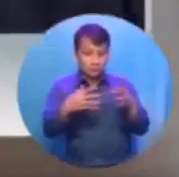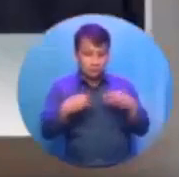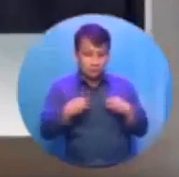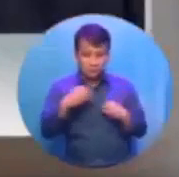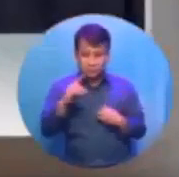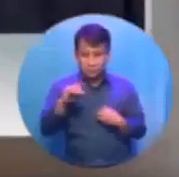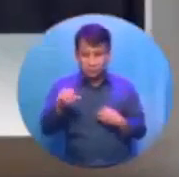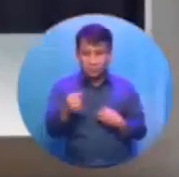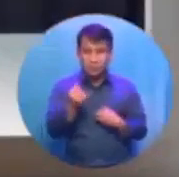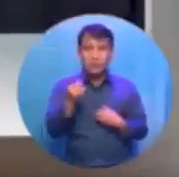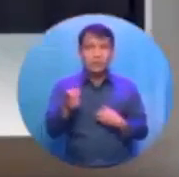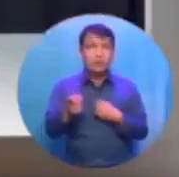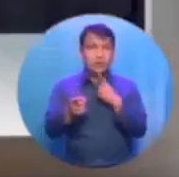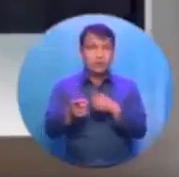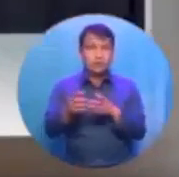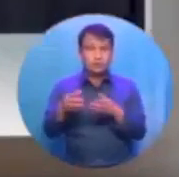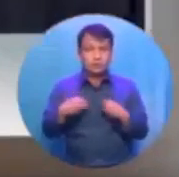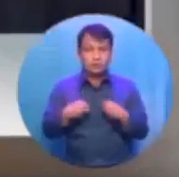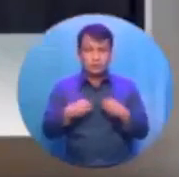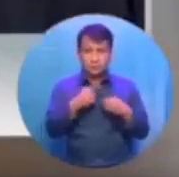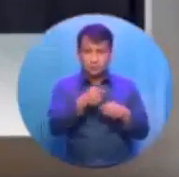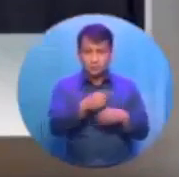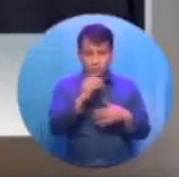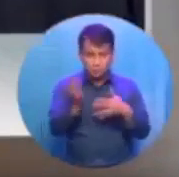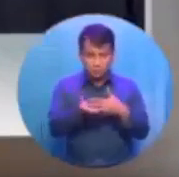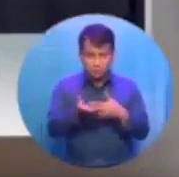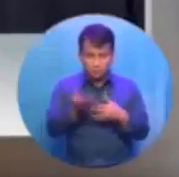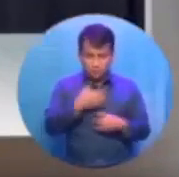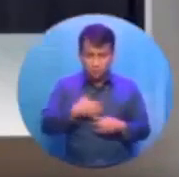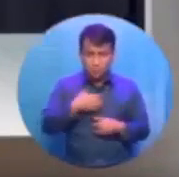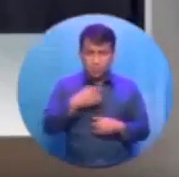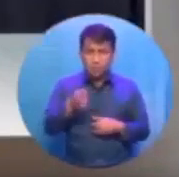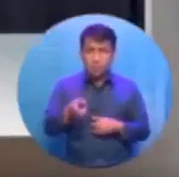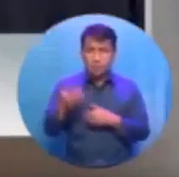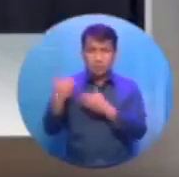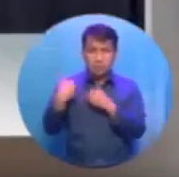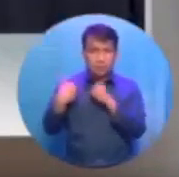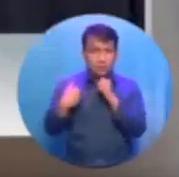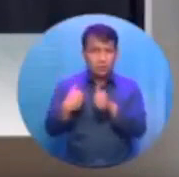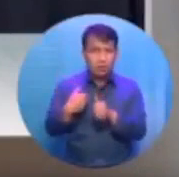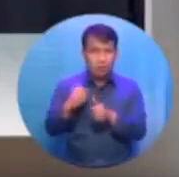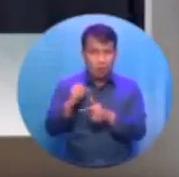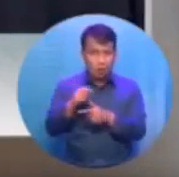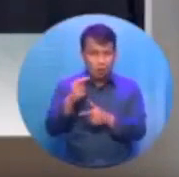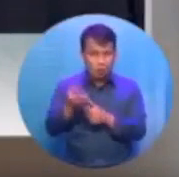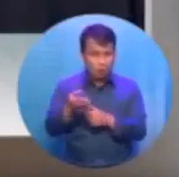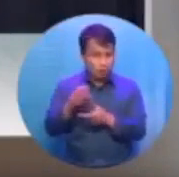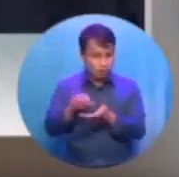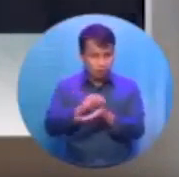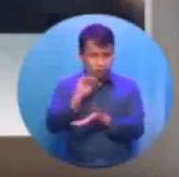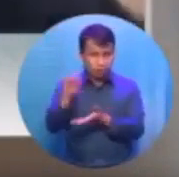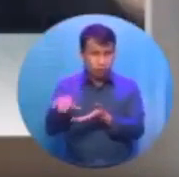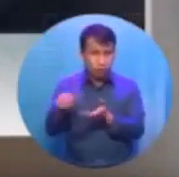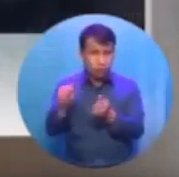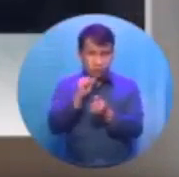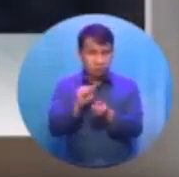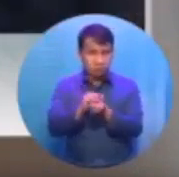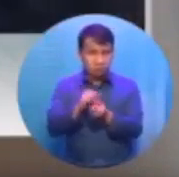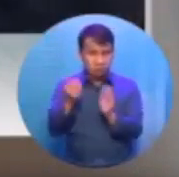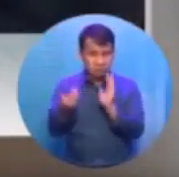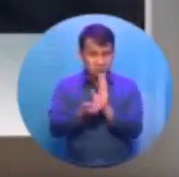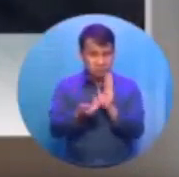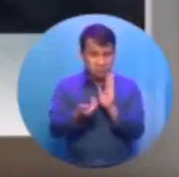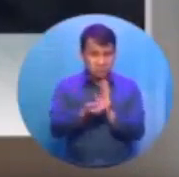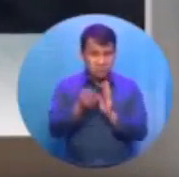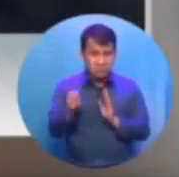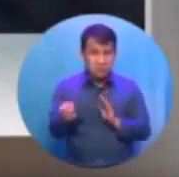Rafi. Pwede ba nating kasuhan dito yung mga police na naging pabaya sa kanilang tungkulin o sinadya na hindi submit yung evidence